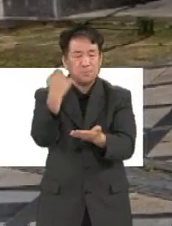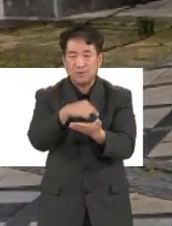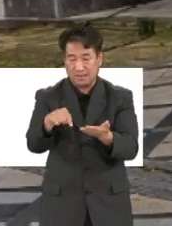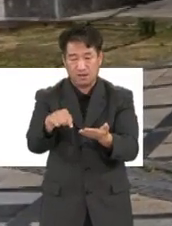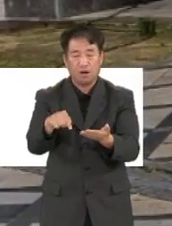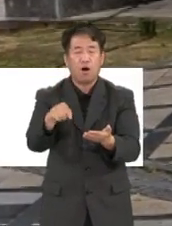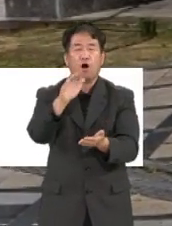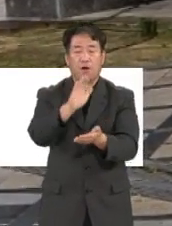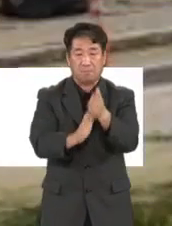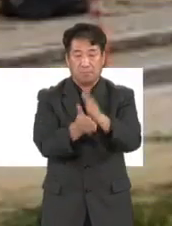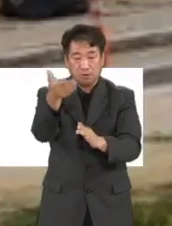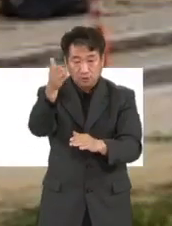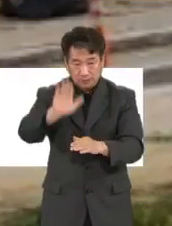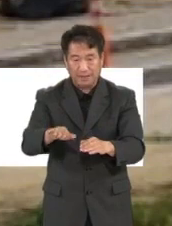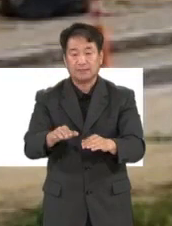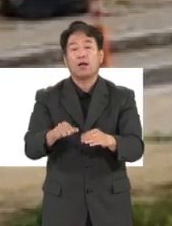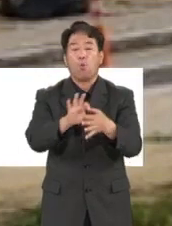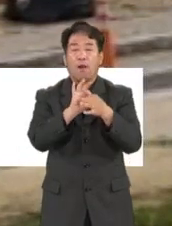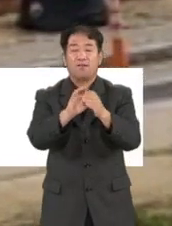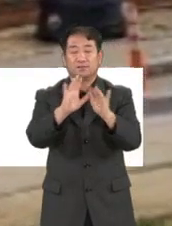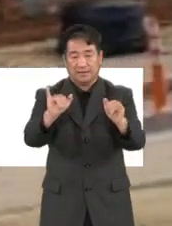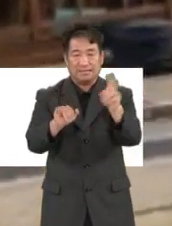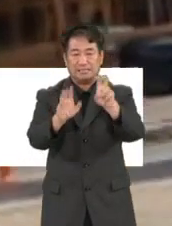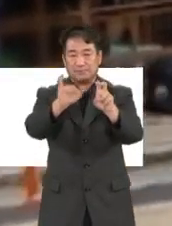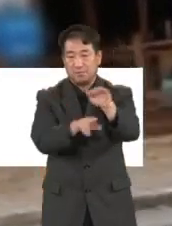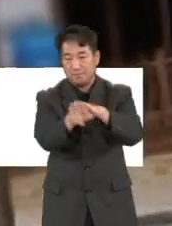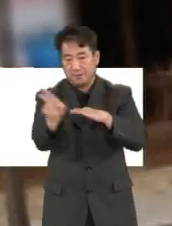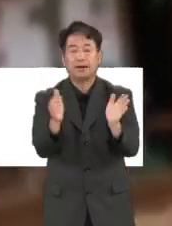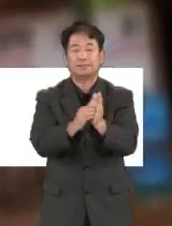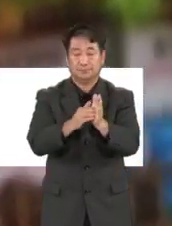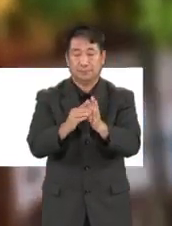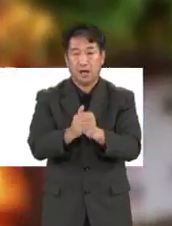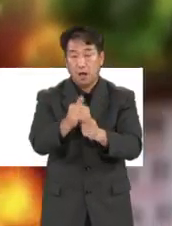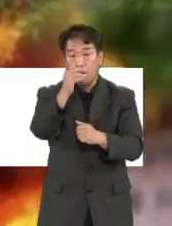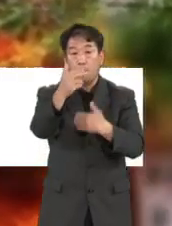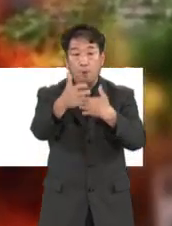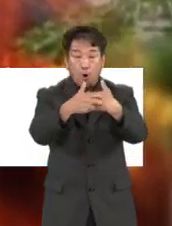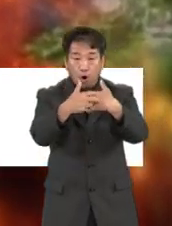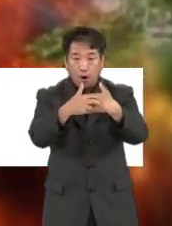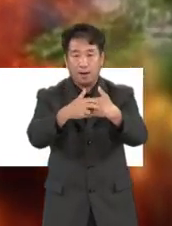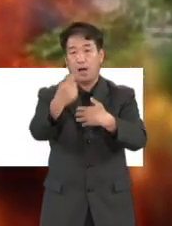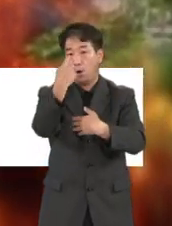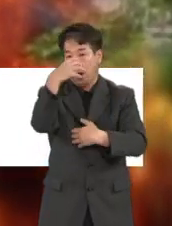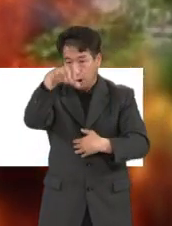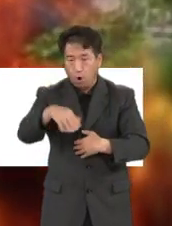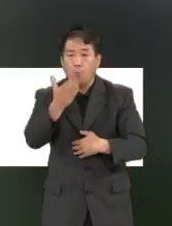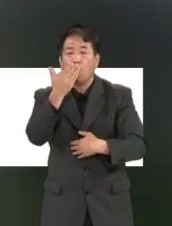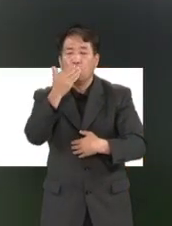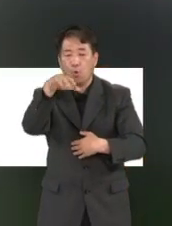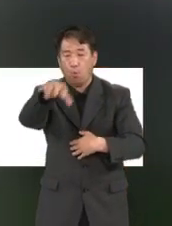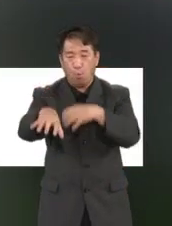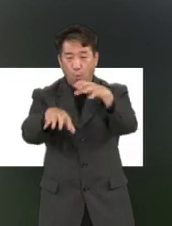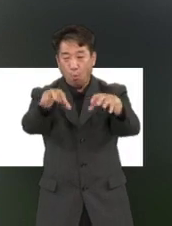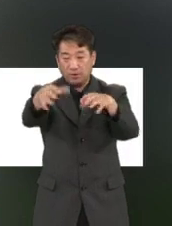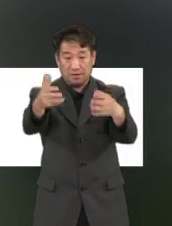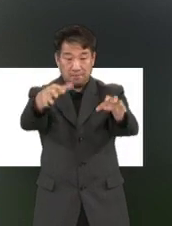관계자 등 20여명이 긴급대피한 혼란이 발생했습니다 병원과 학원 음식점 등의 입점해 있는 건물로